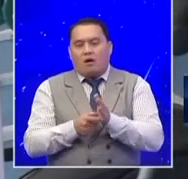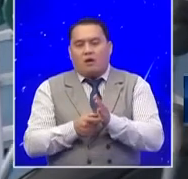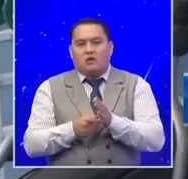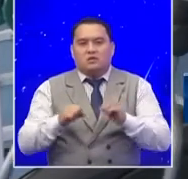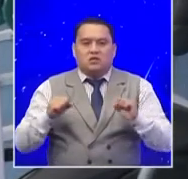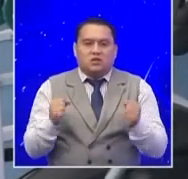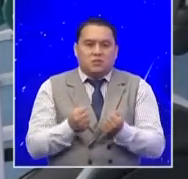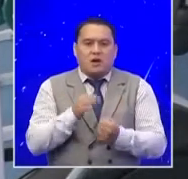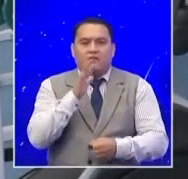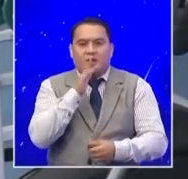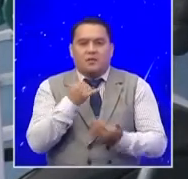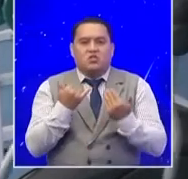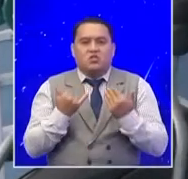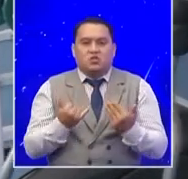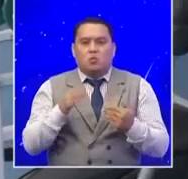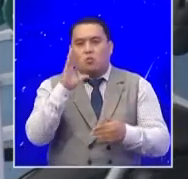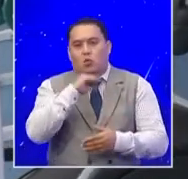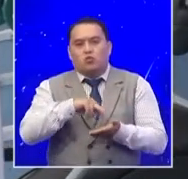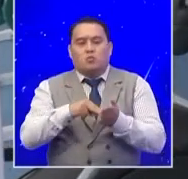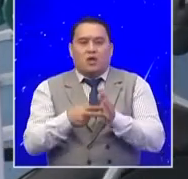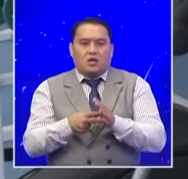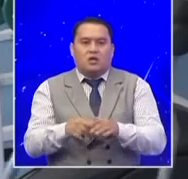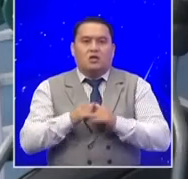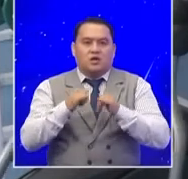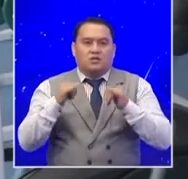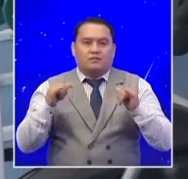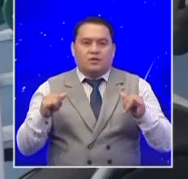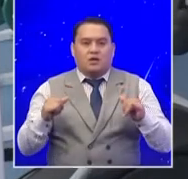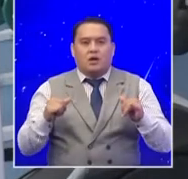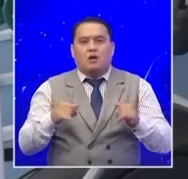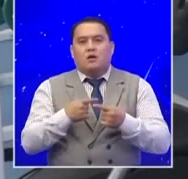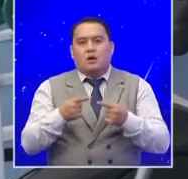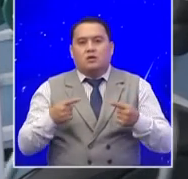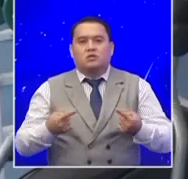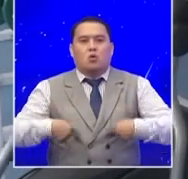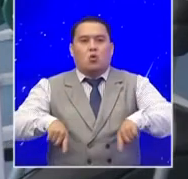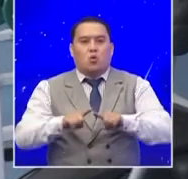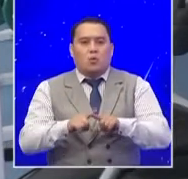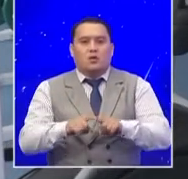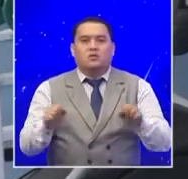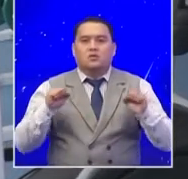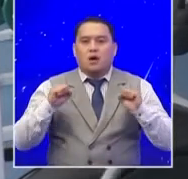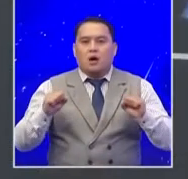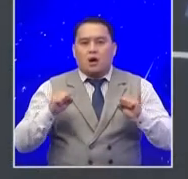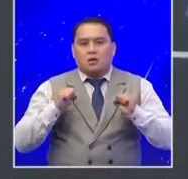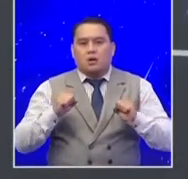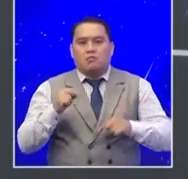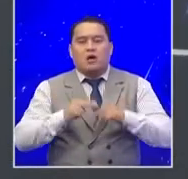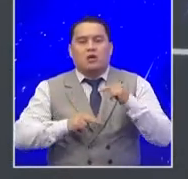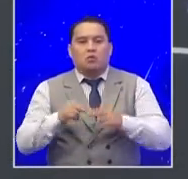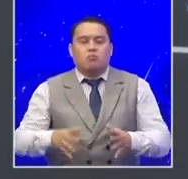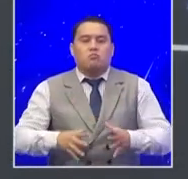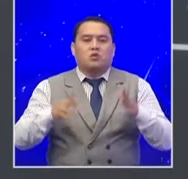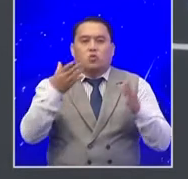в зимнее время, то теперь можно планировать физическое развитие ребят с нагрузкой на разные группы мышц. Сам спортивный зал нам построили большой